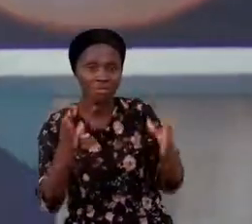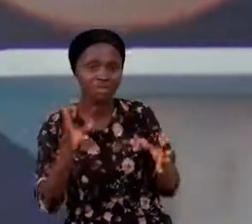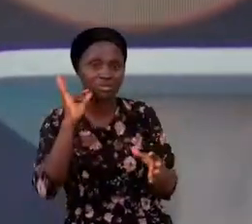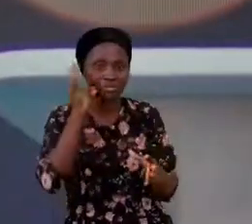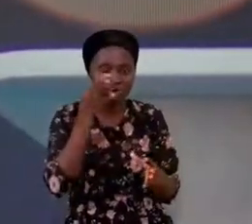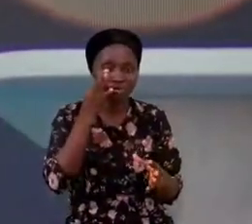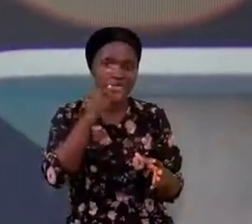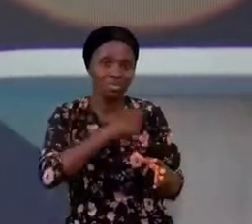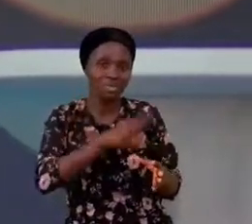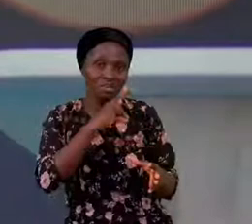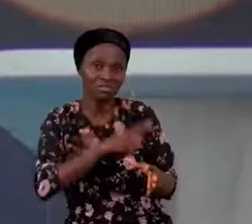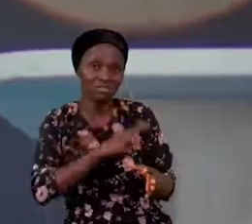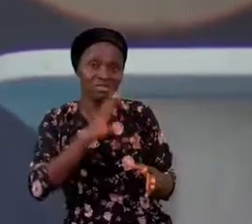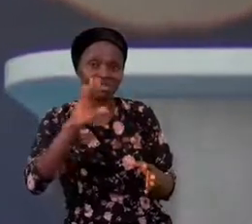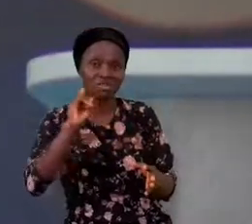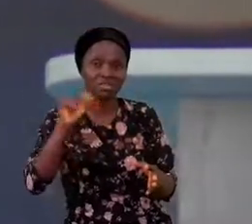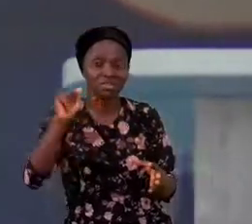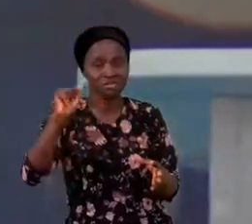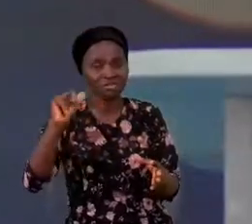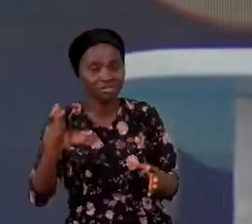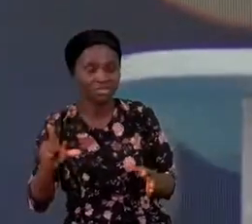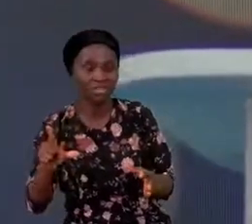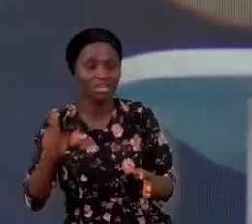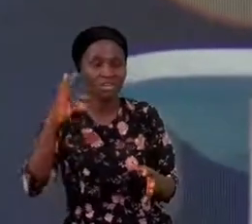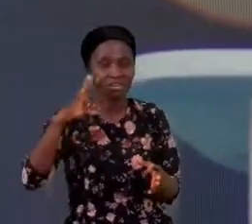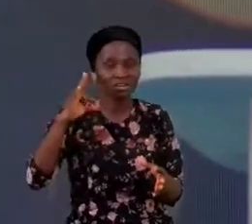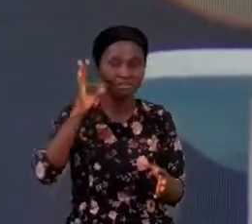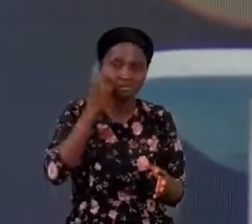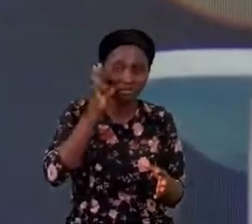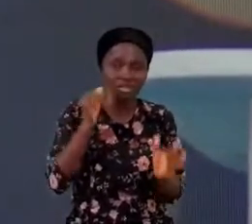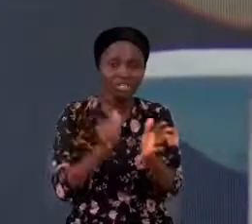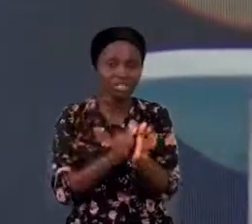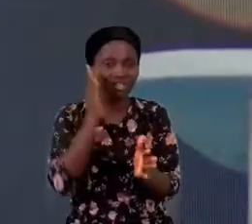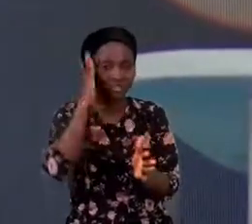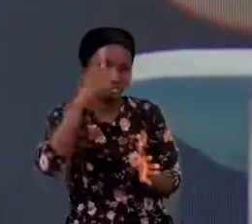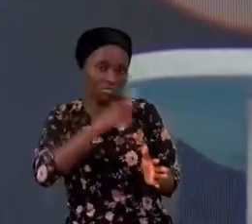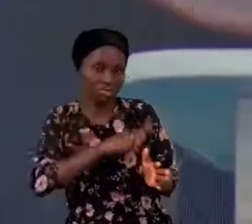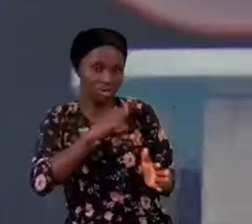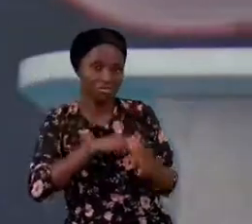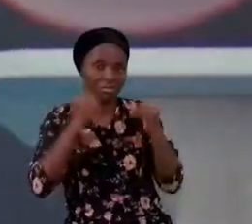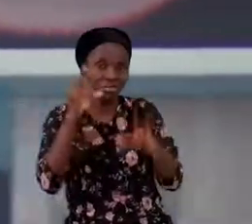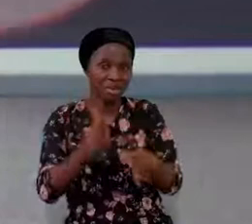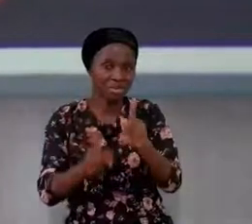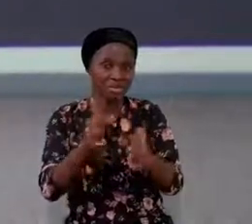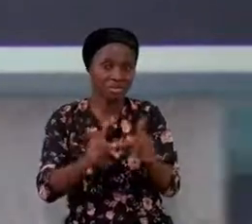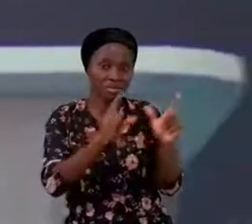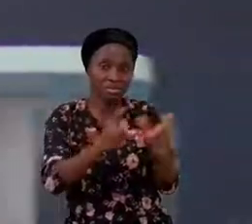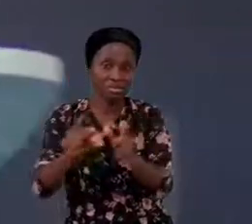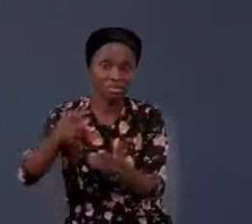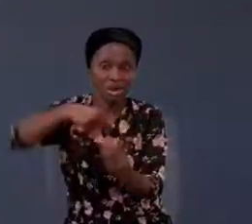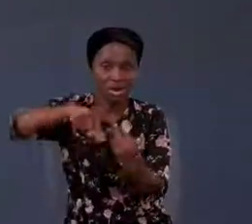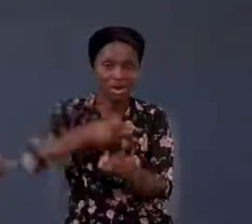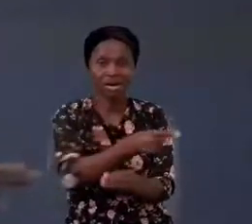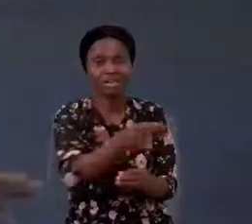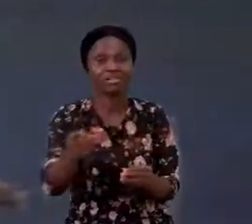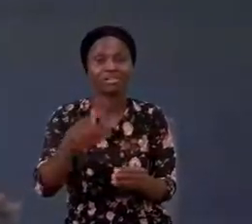plusieurs personnes autour de toi. Fruits bénéfiques. Cinquièmement, beaux fruits. Et Dieu veut des fruits.